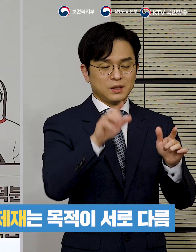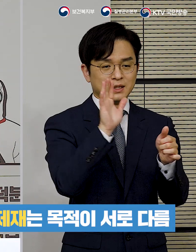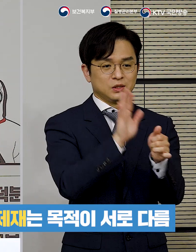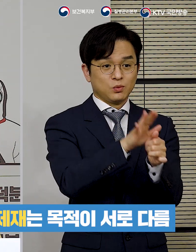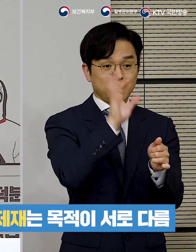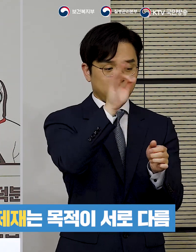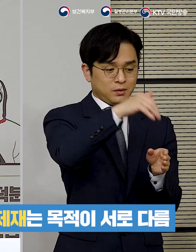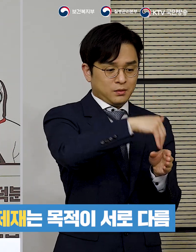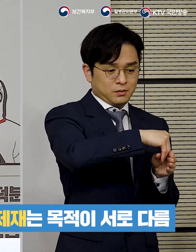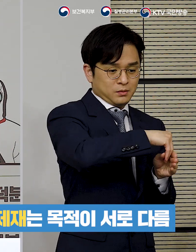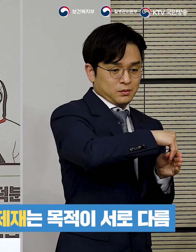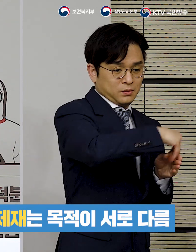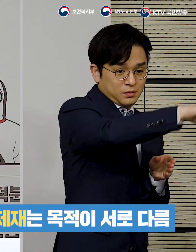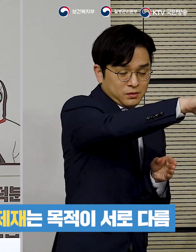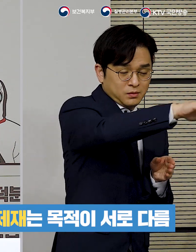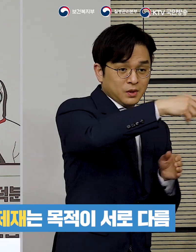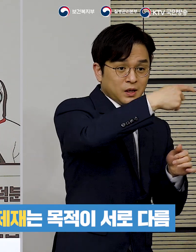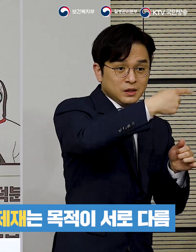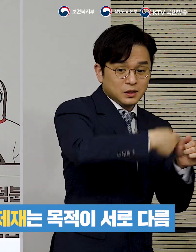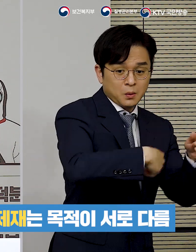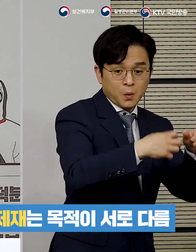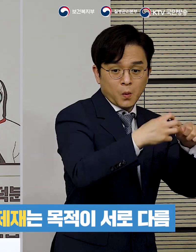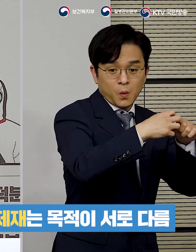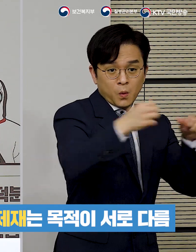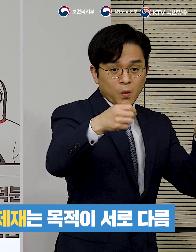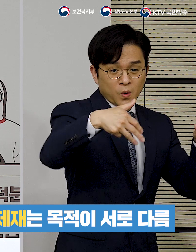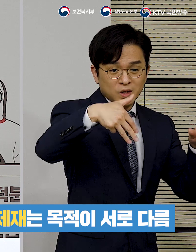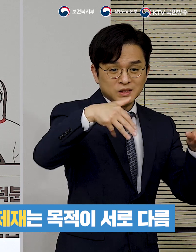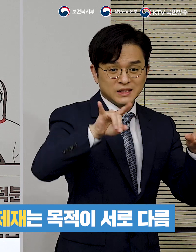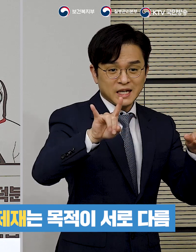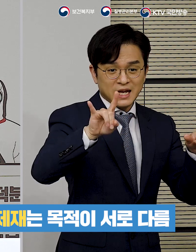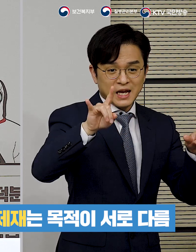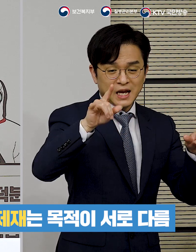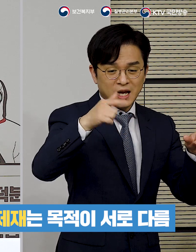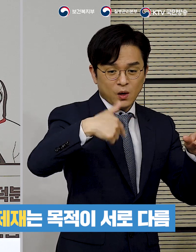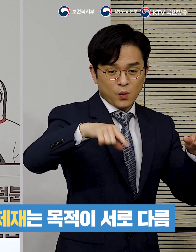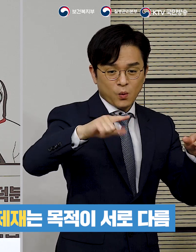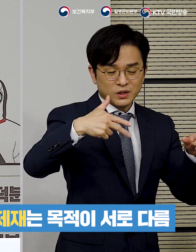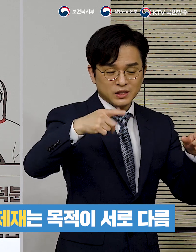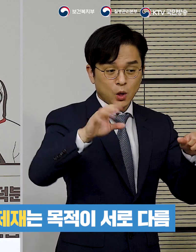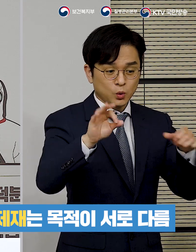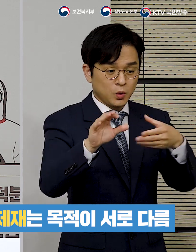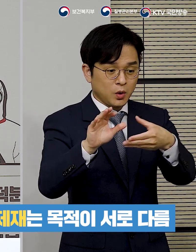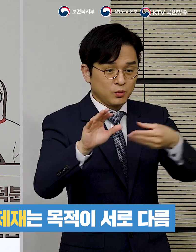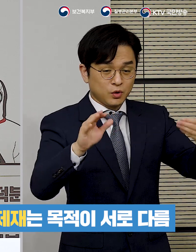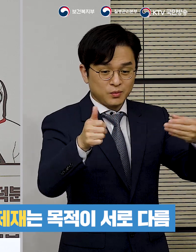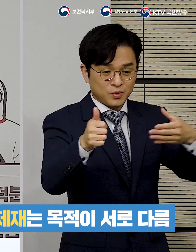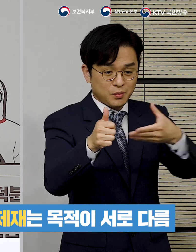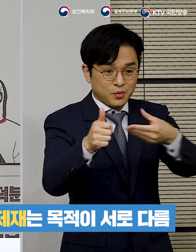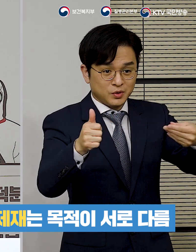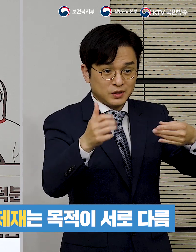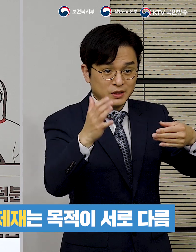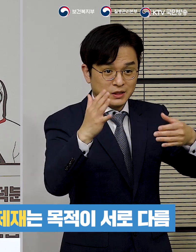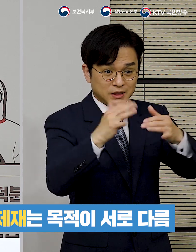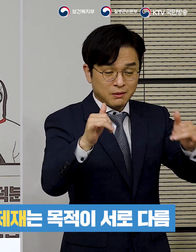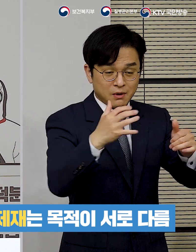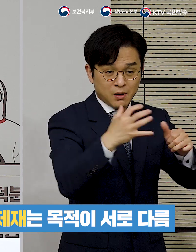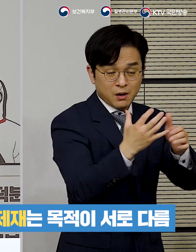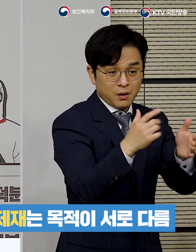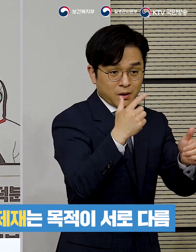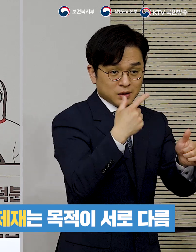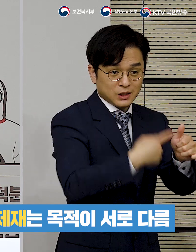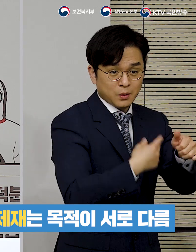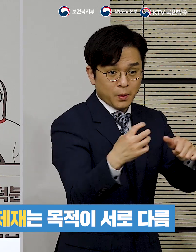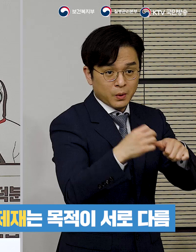그동안 자가격리 무단 이탈을 방지하기 위해서 무단 이탈자에게는 긴급재난지원금을 지급하지 않겠다고 공지를